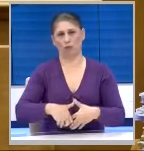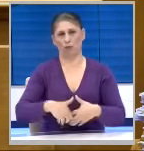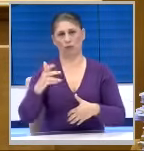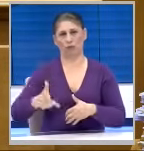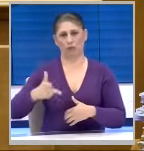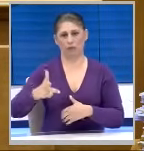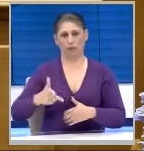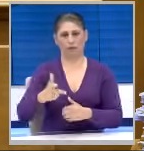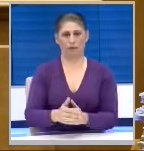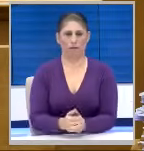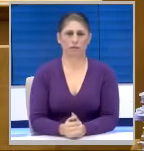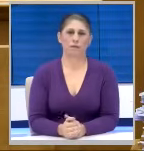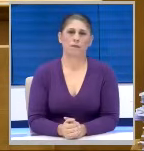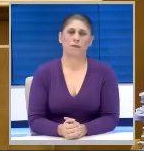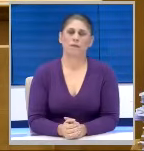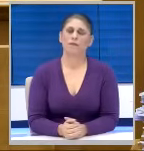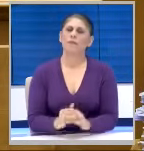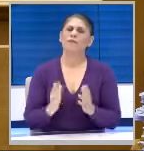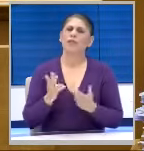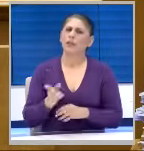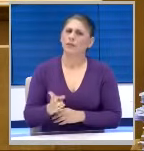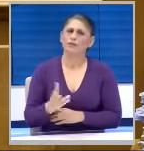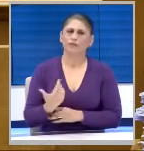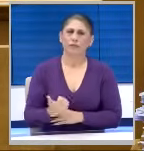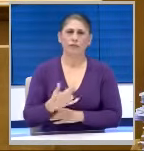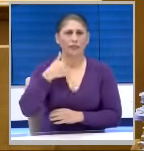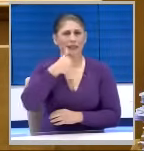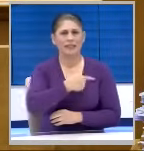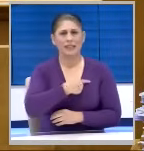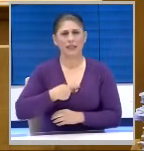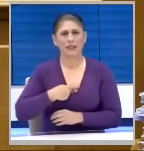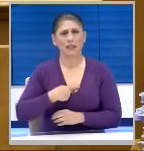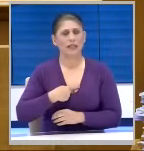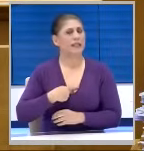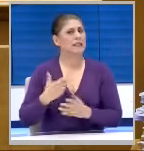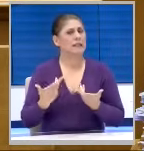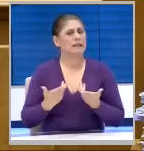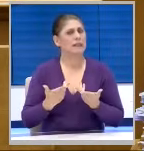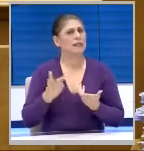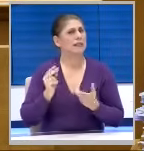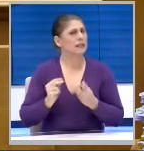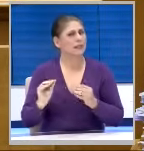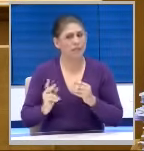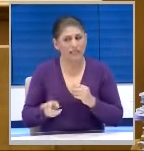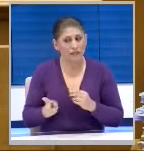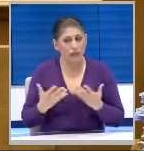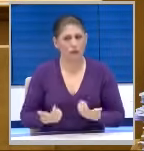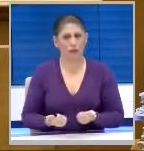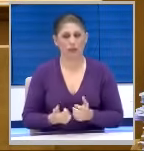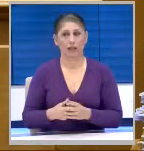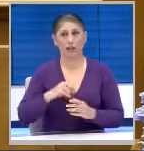φωτομέτρησης τι κινδύνου συνεπάγεται η μη λειτουργία της τηλεδιοίκησης τον ρωτάει ο ανακριτής και απαντάει